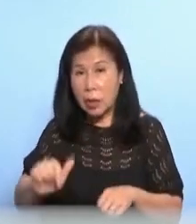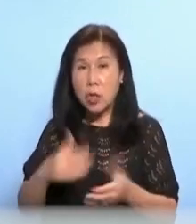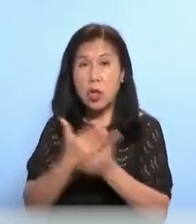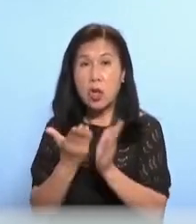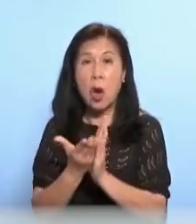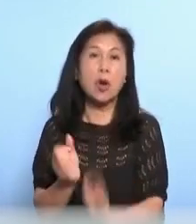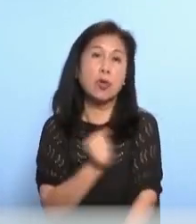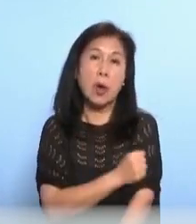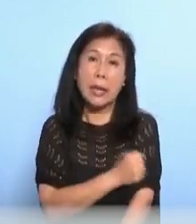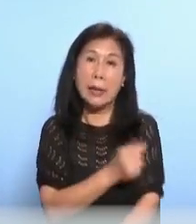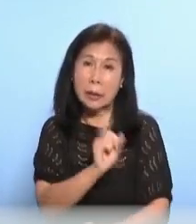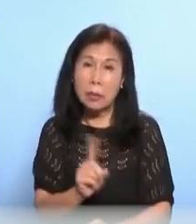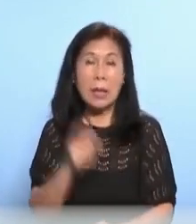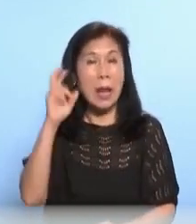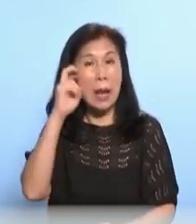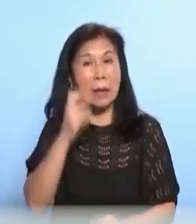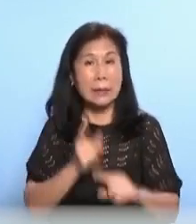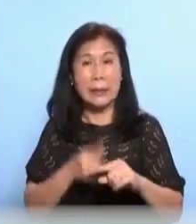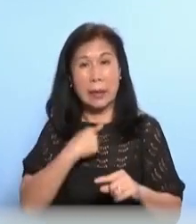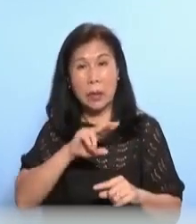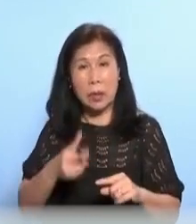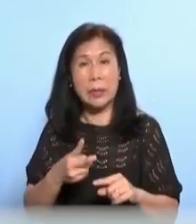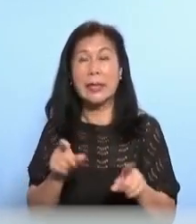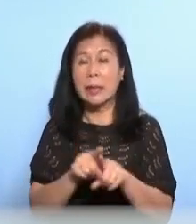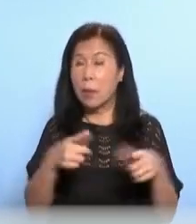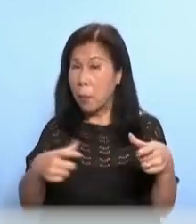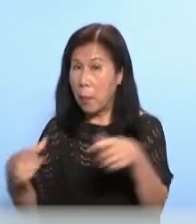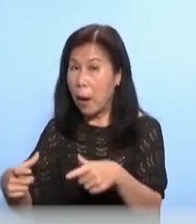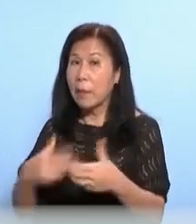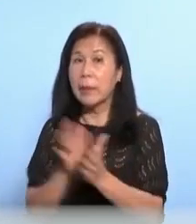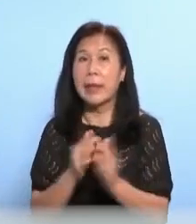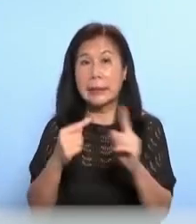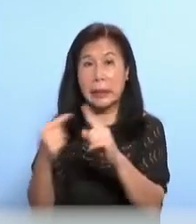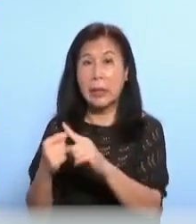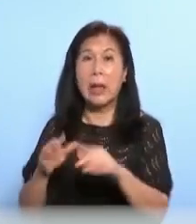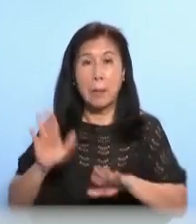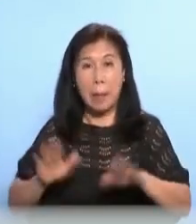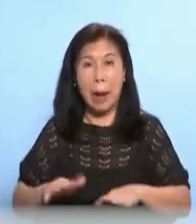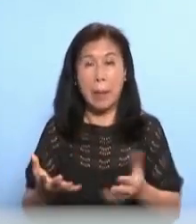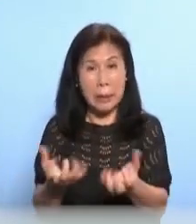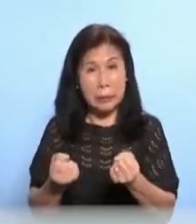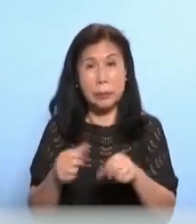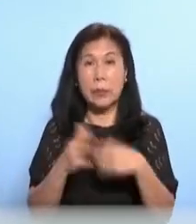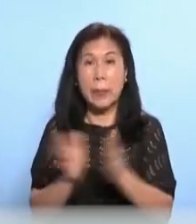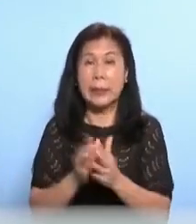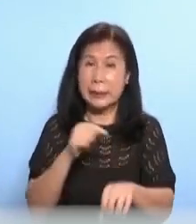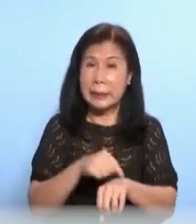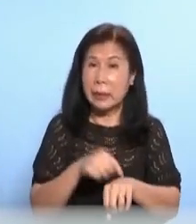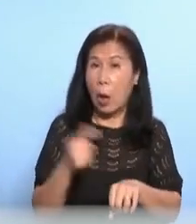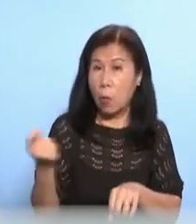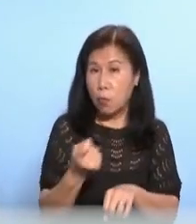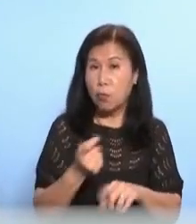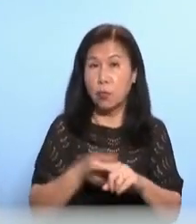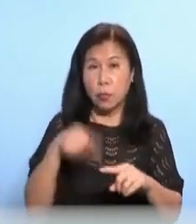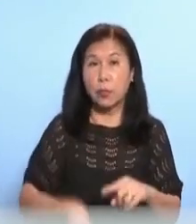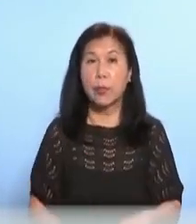難處，考慮咧點樣可以優化佢哋嘅配套啦，俾大家咧都能夠慢慢接受，同埋咧爭取時間咧真係